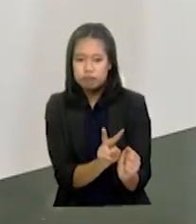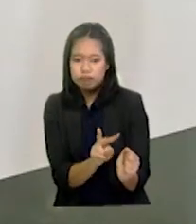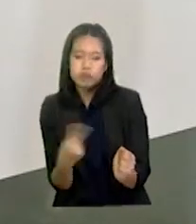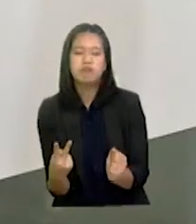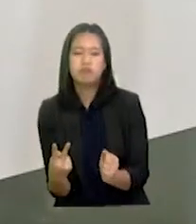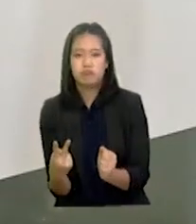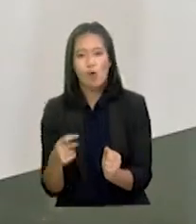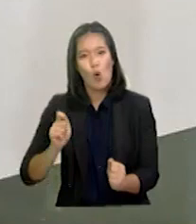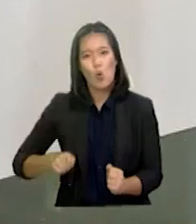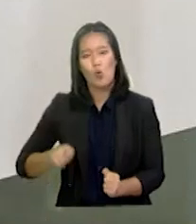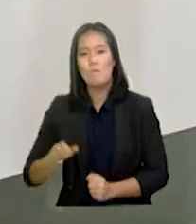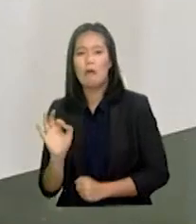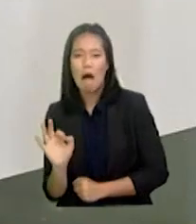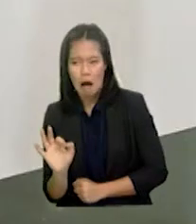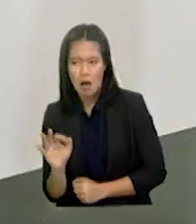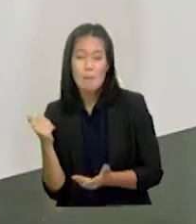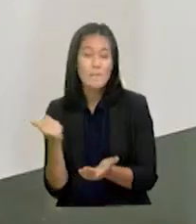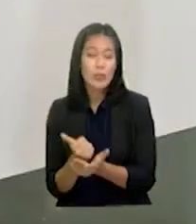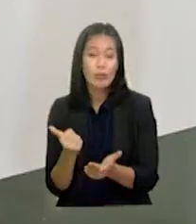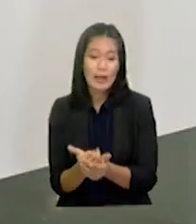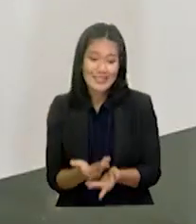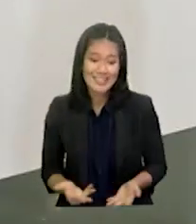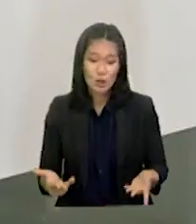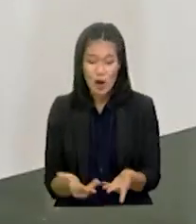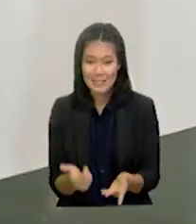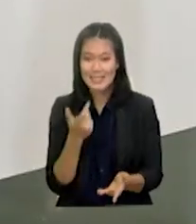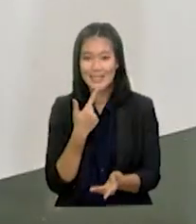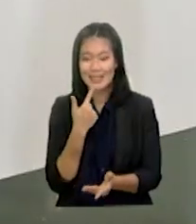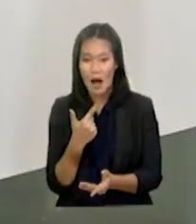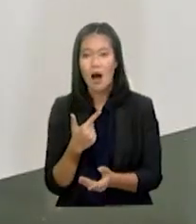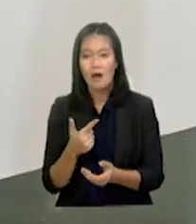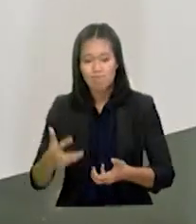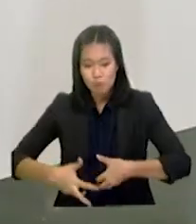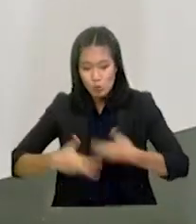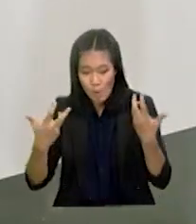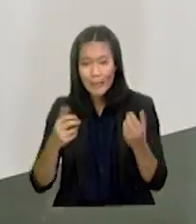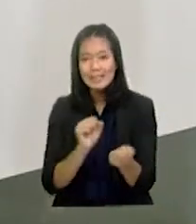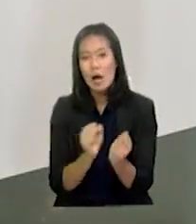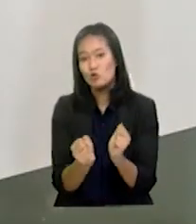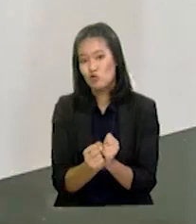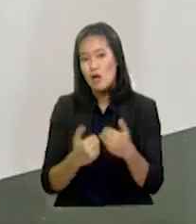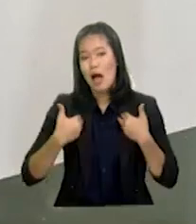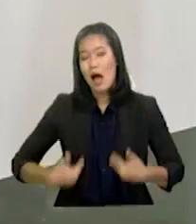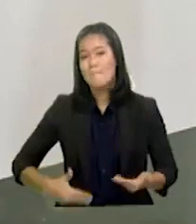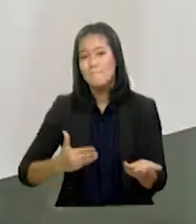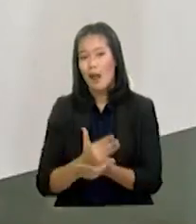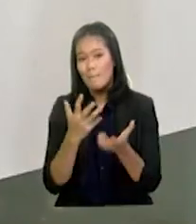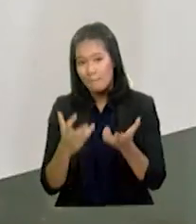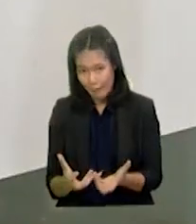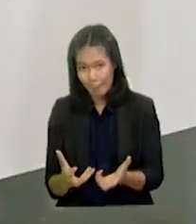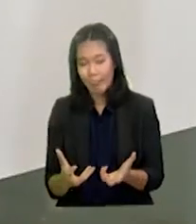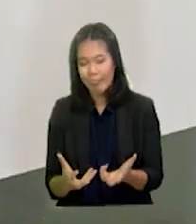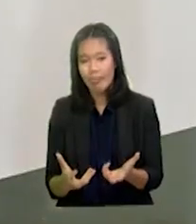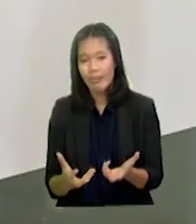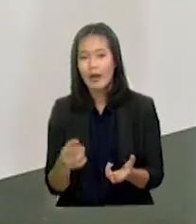hukumnya. Padahal dalam konteks pengungkapan atau misalnya penuntasan pelanggaran HAM yang berat itu atau